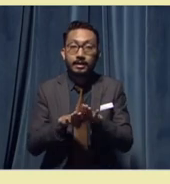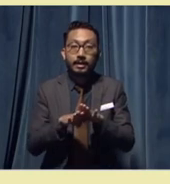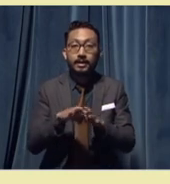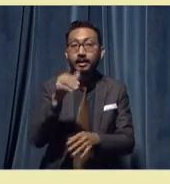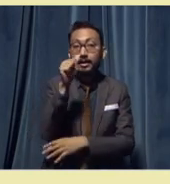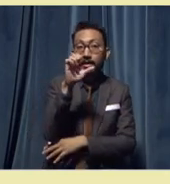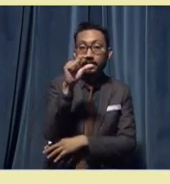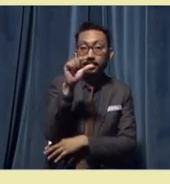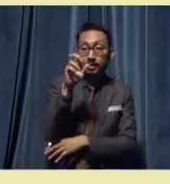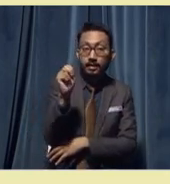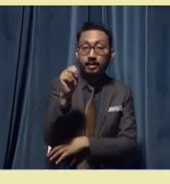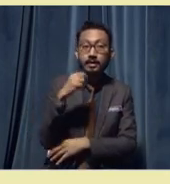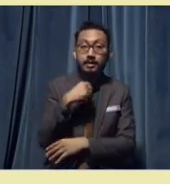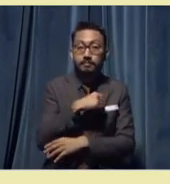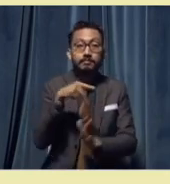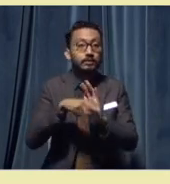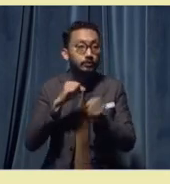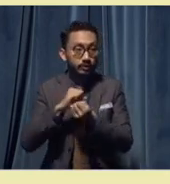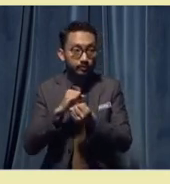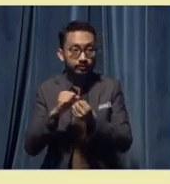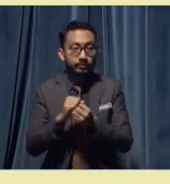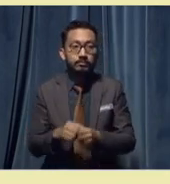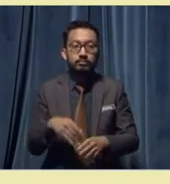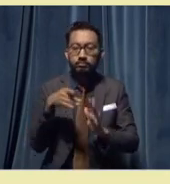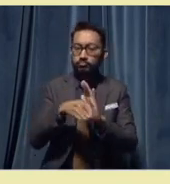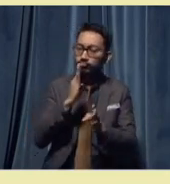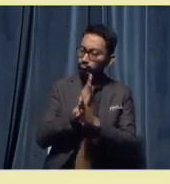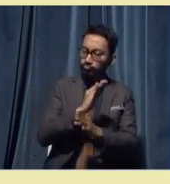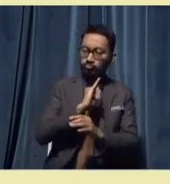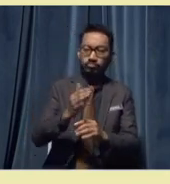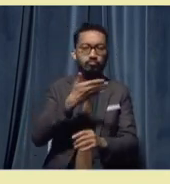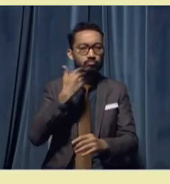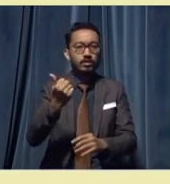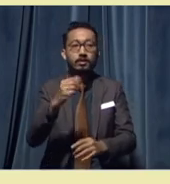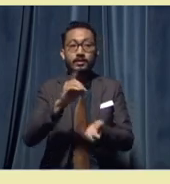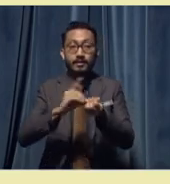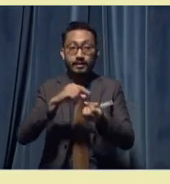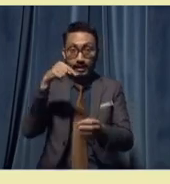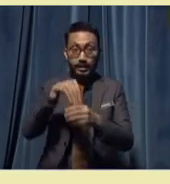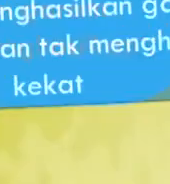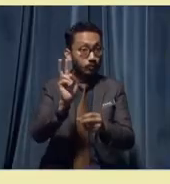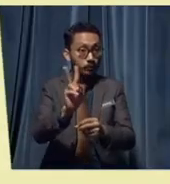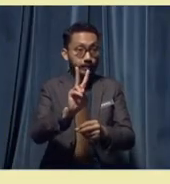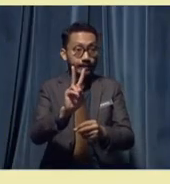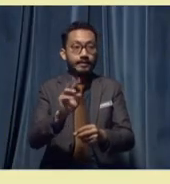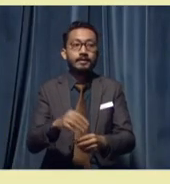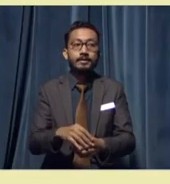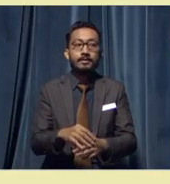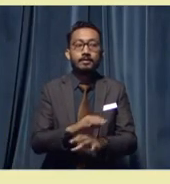cuba? Ya, betul tu. Bagi deterjen sebagai ejen